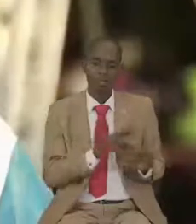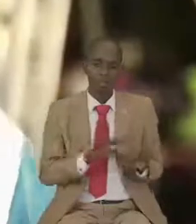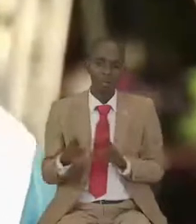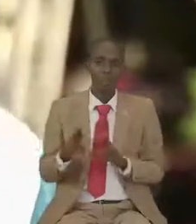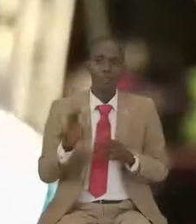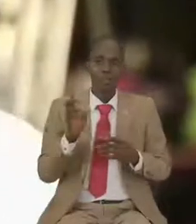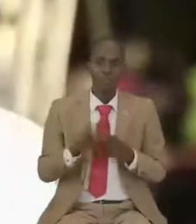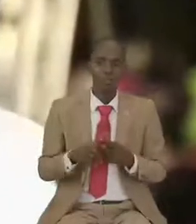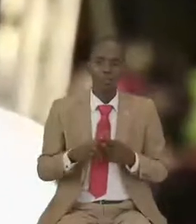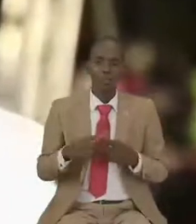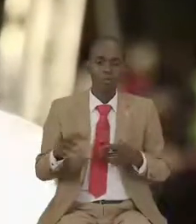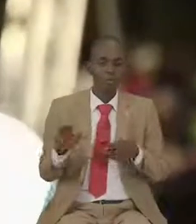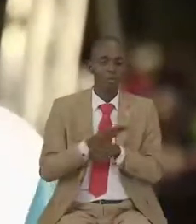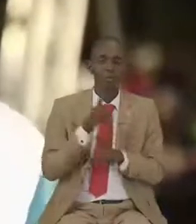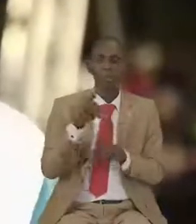lisiblement.